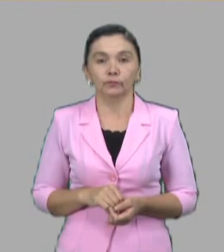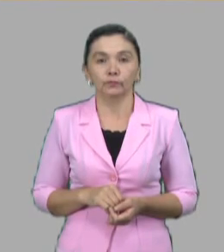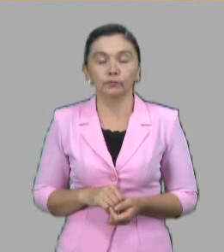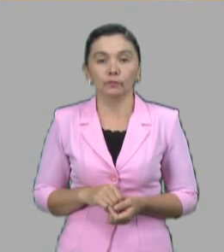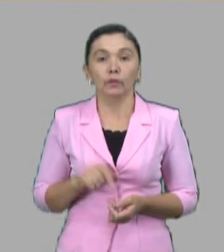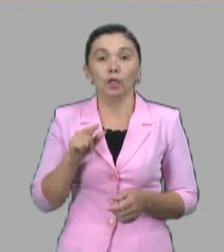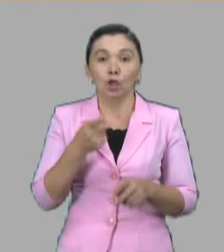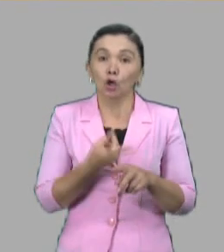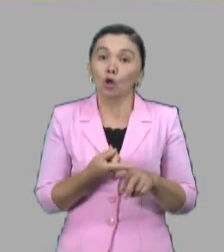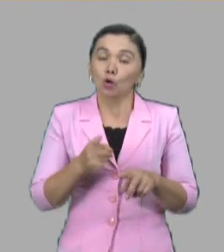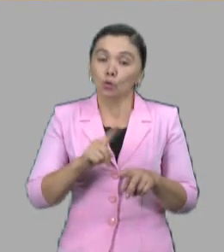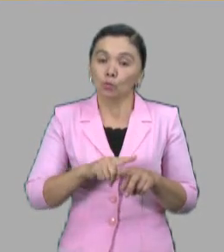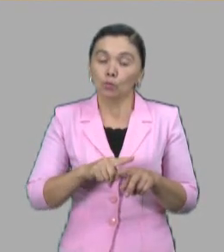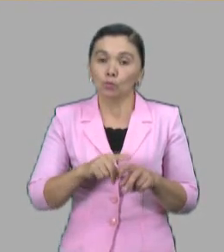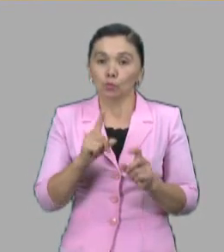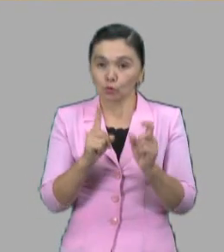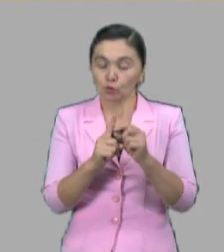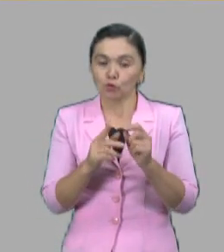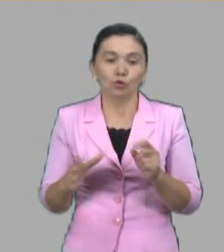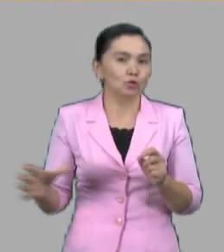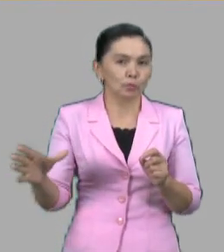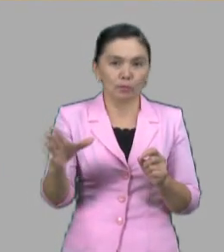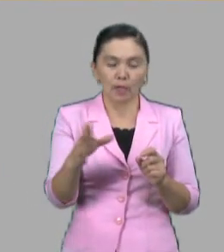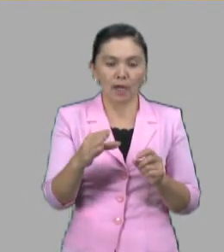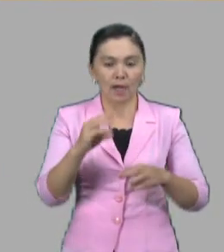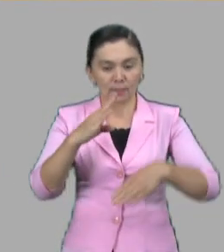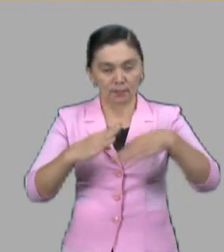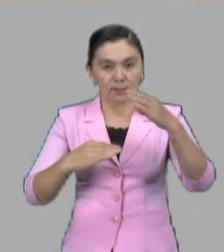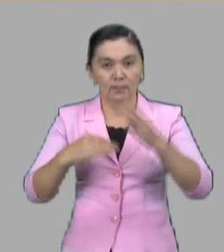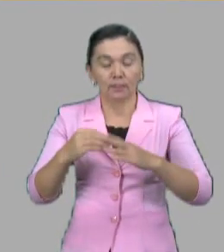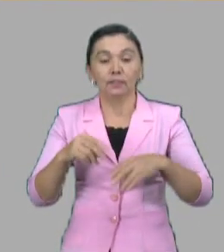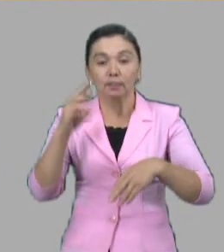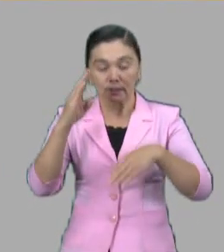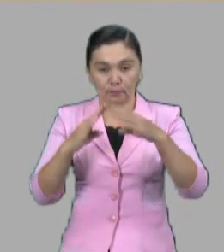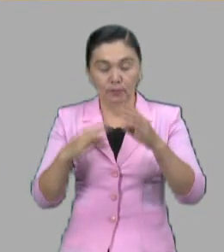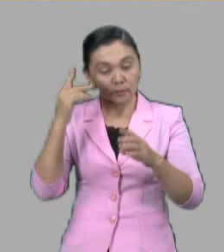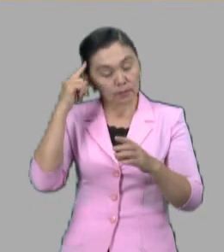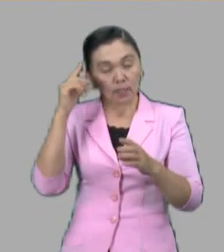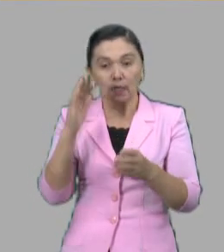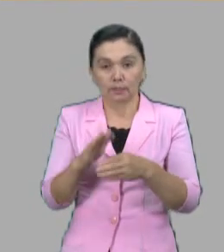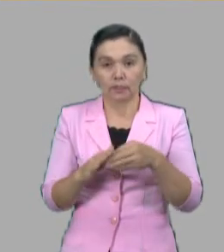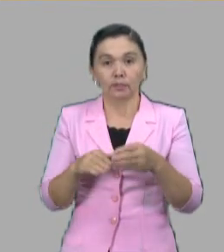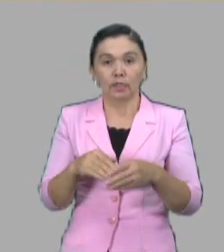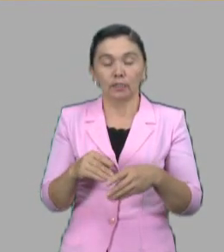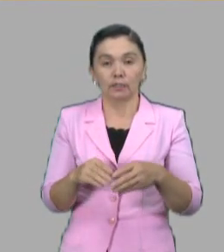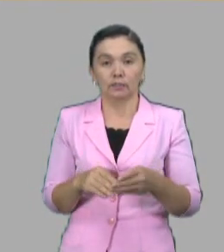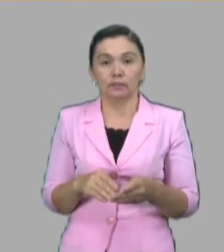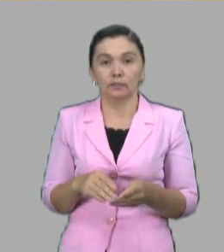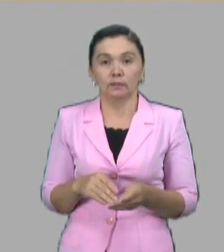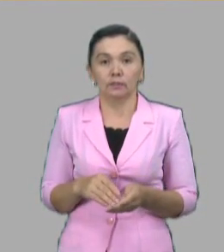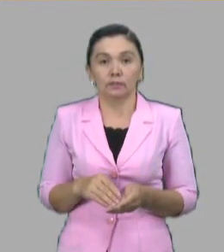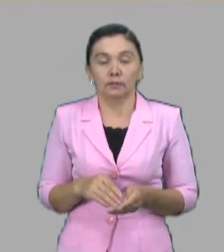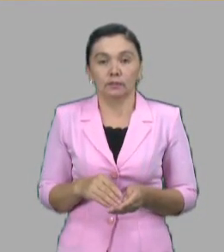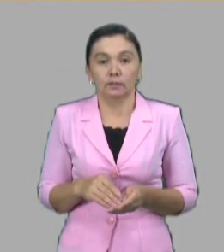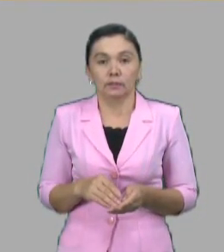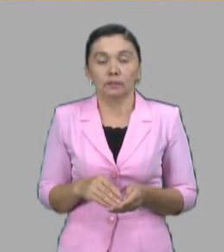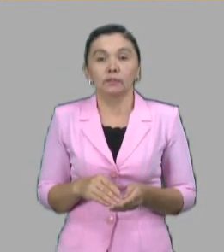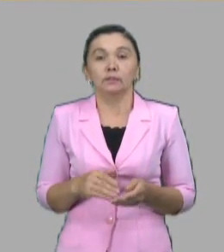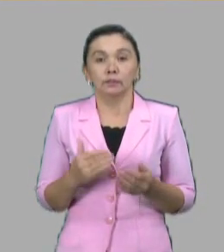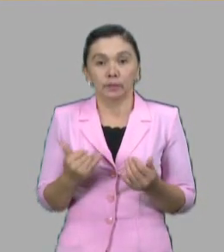Бул сөздөрдүн баары кесипти билдирген сөздөр, балдар. Демек, ч мүчөсүн